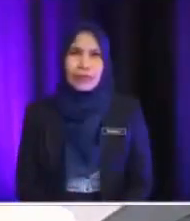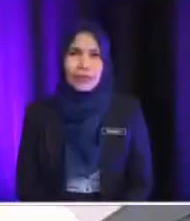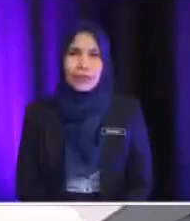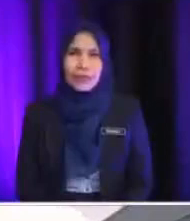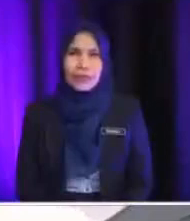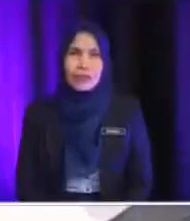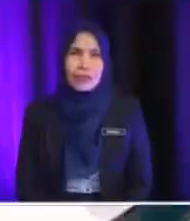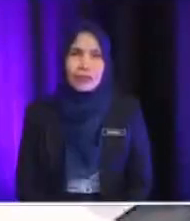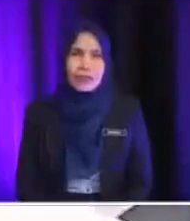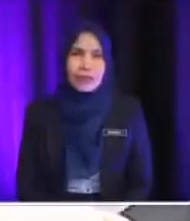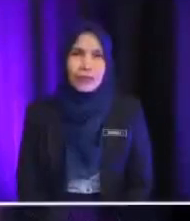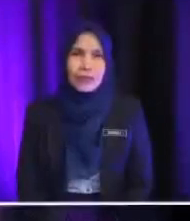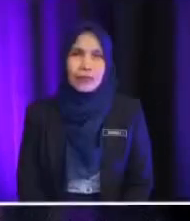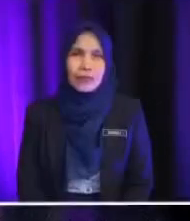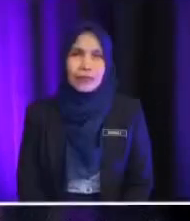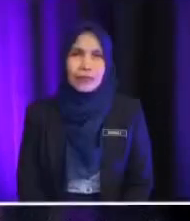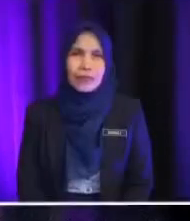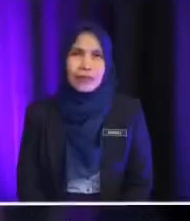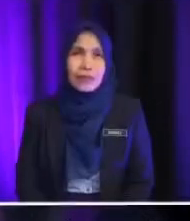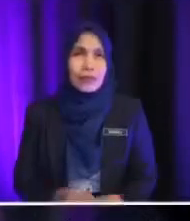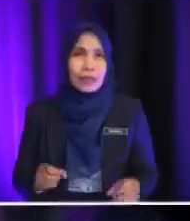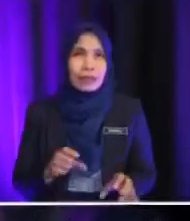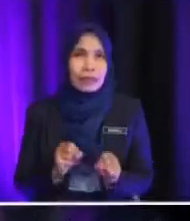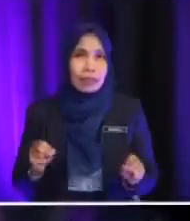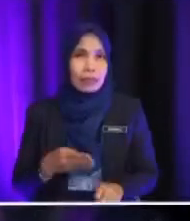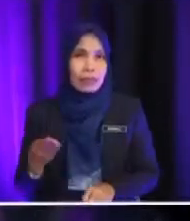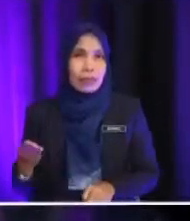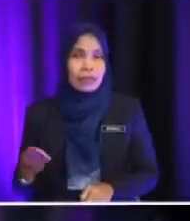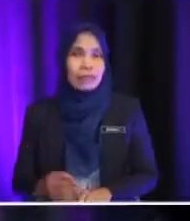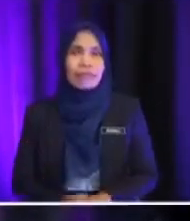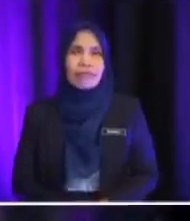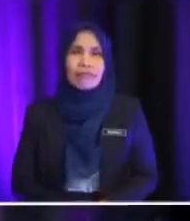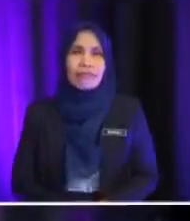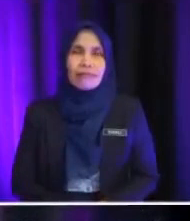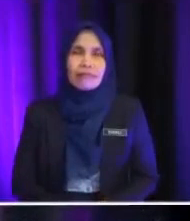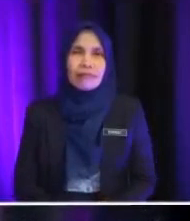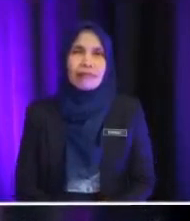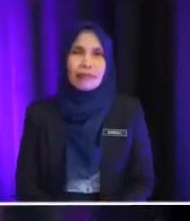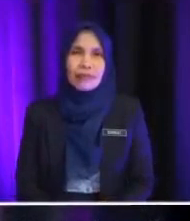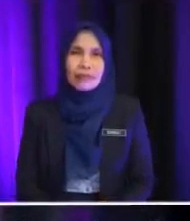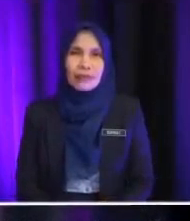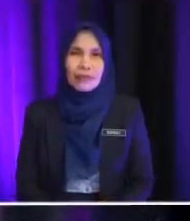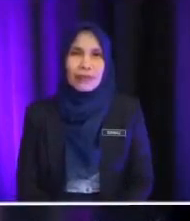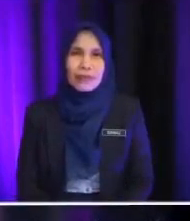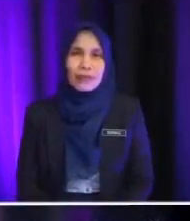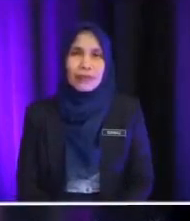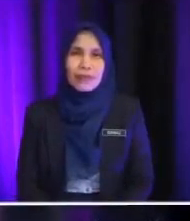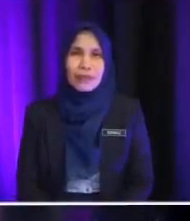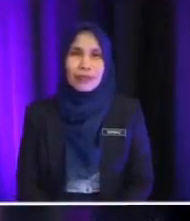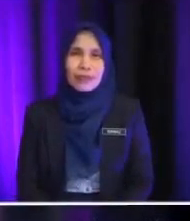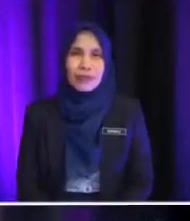garam. Okey, dah siap cikgu bahan-bahan kita. Okey, bahan-bahan kita dah siap. Okey,